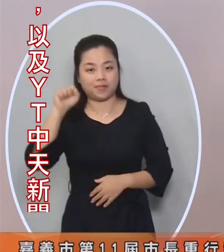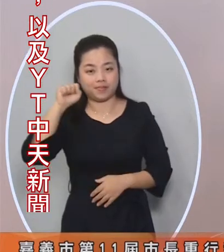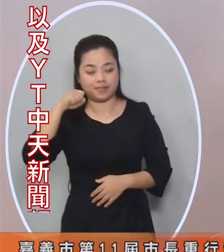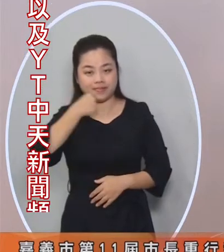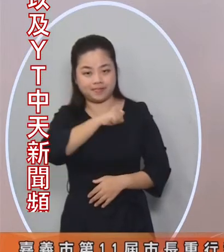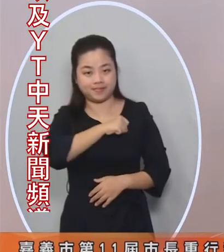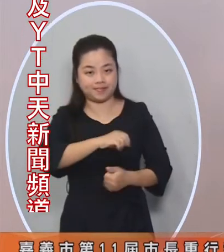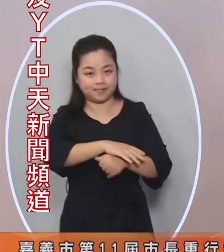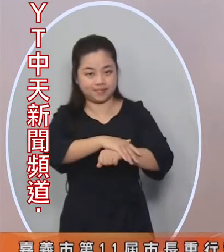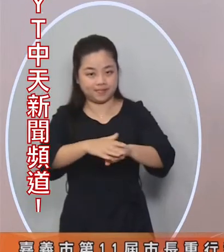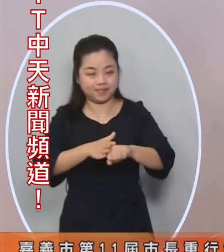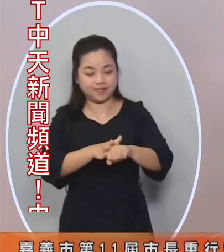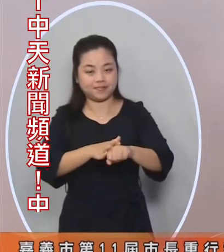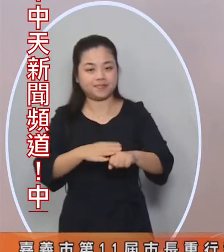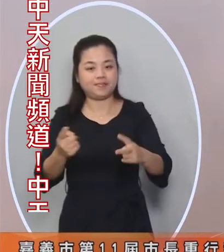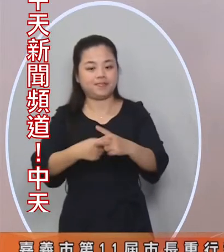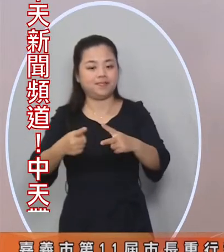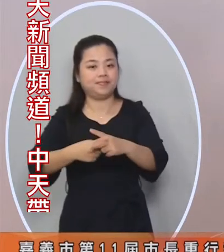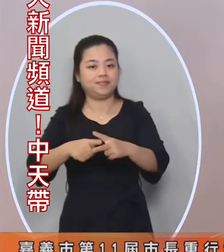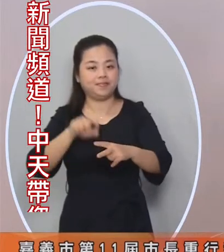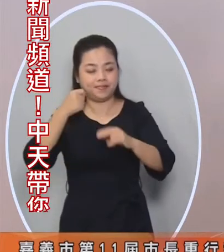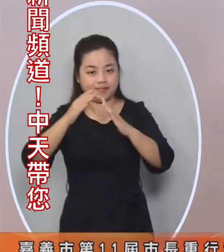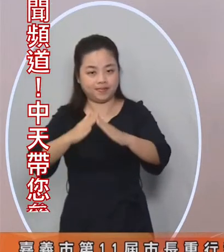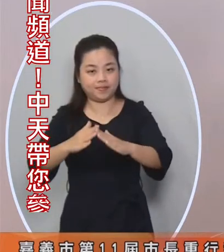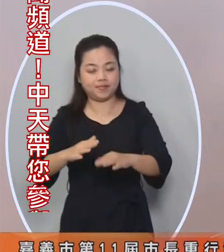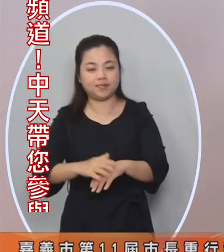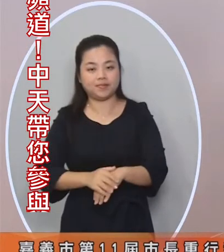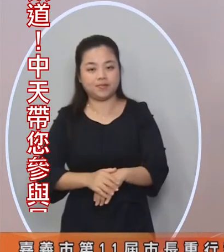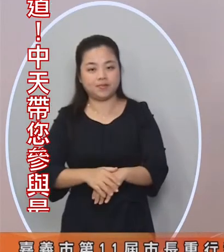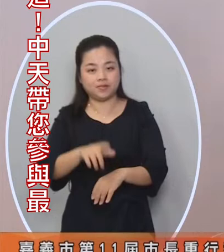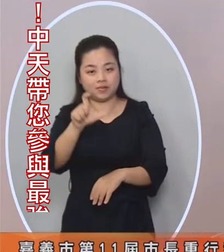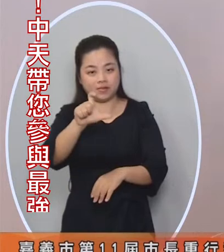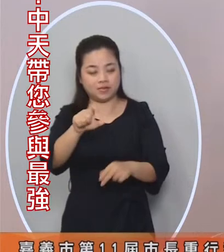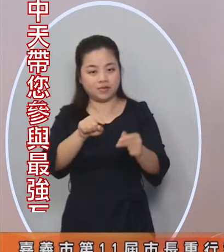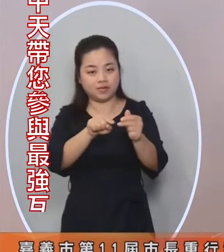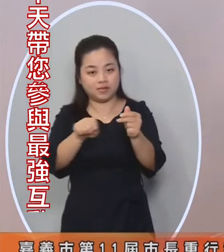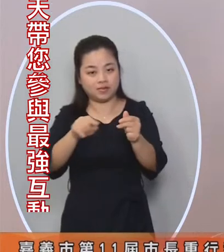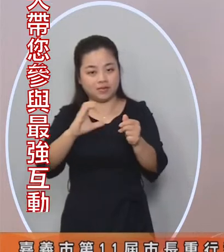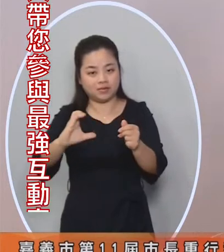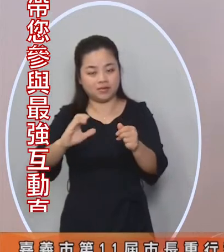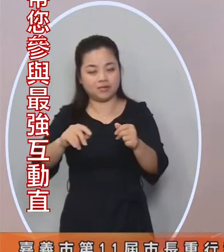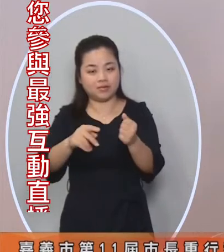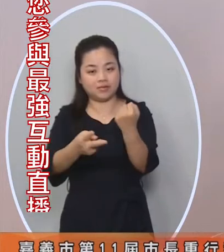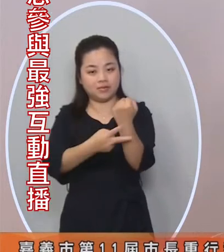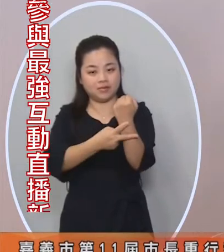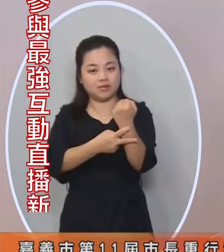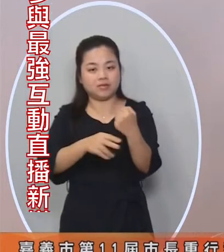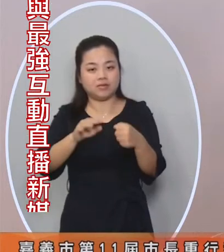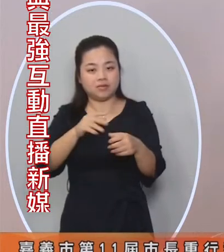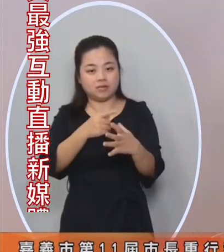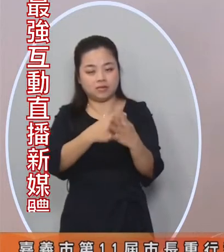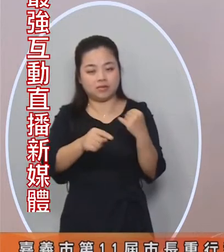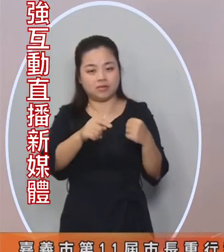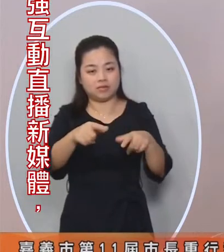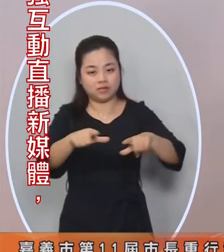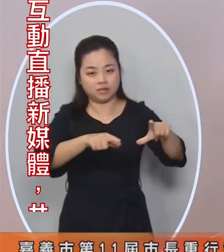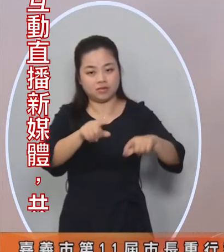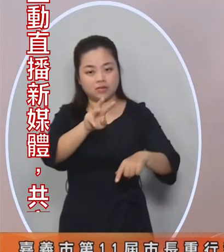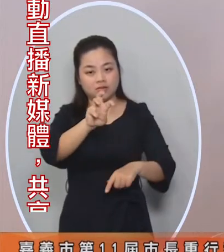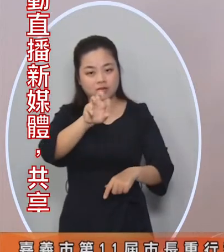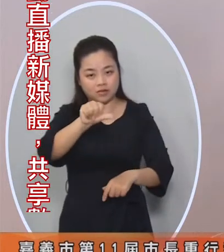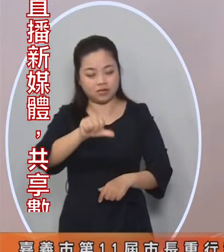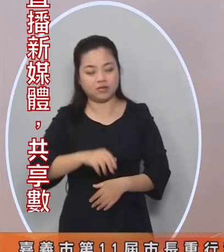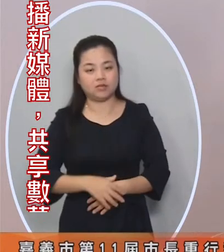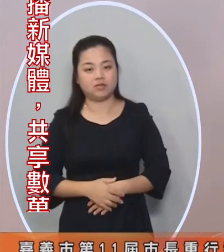湾本岛面积最小的嘉义市，在方圆60平方公里内，坐拥至少35座公园，